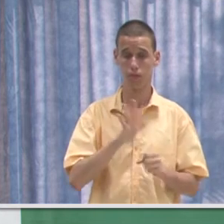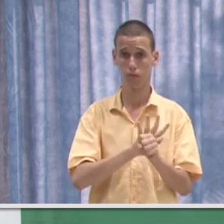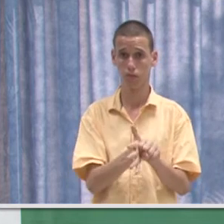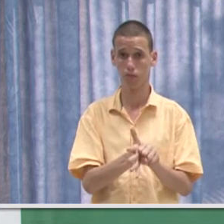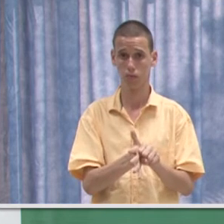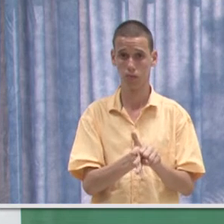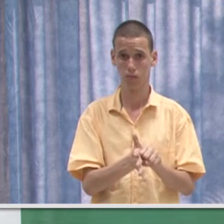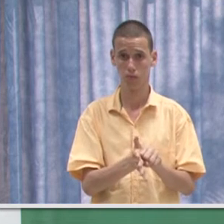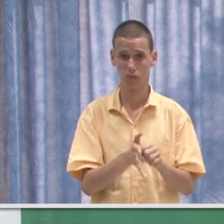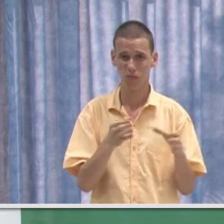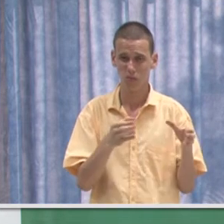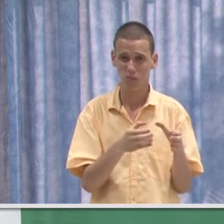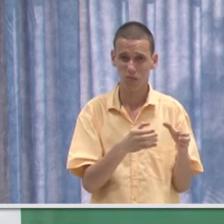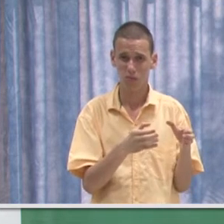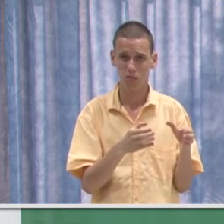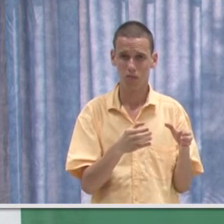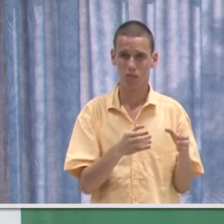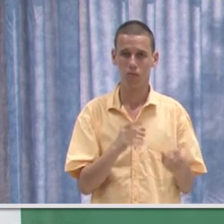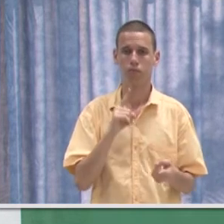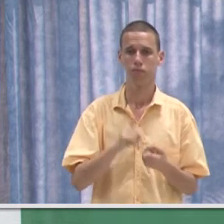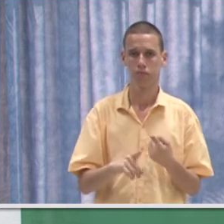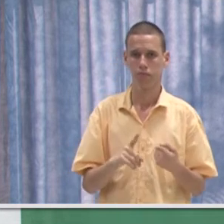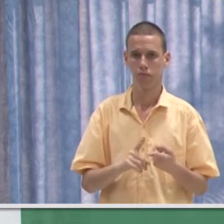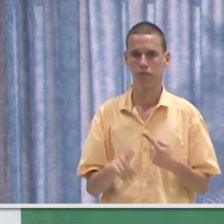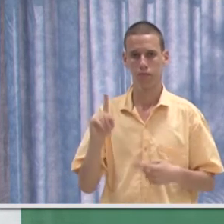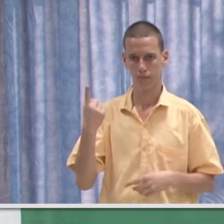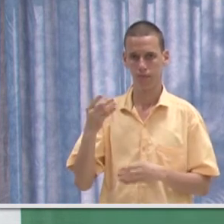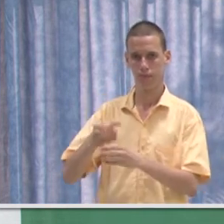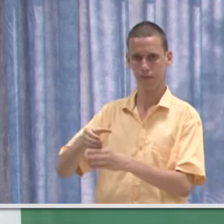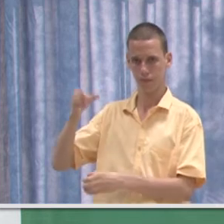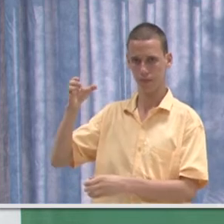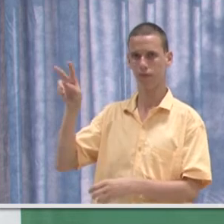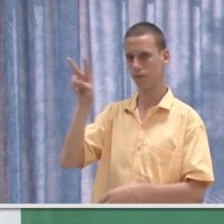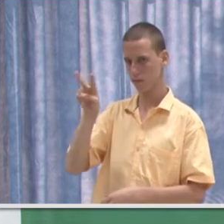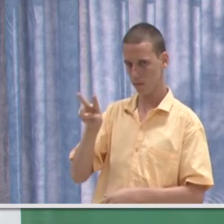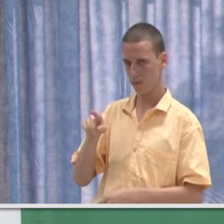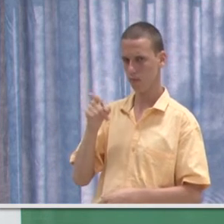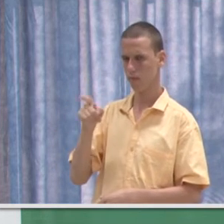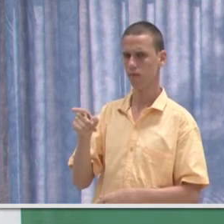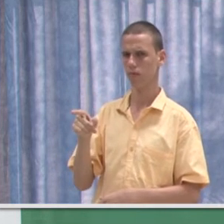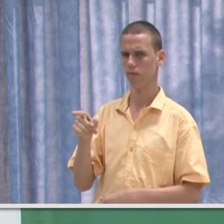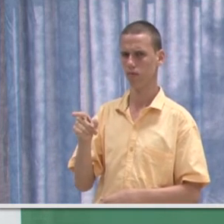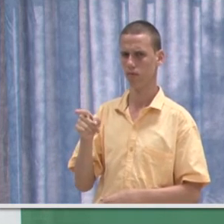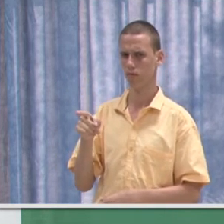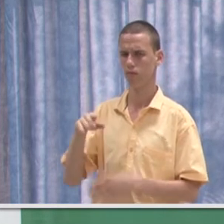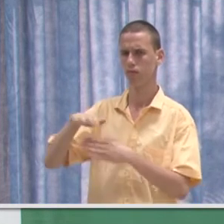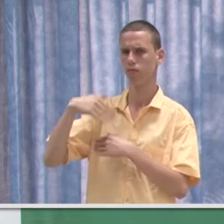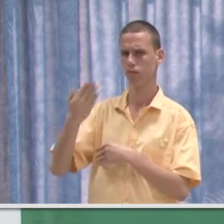jusqu'à ce que les trials soient finis, nous connaissons les faits avant qu'ils prennent une décision.